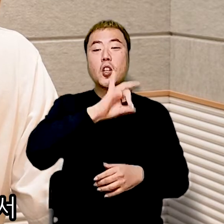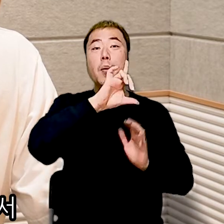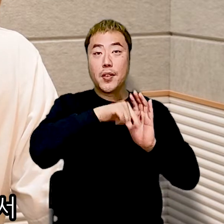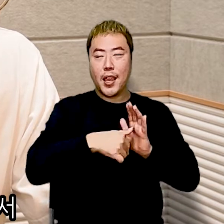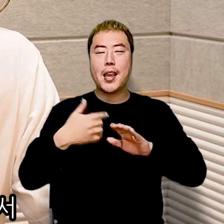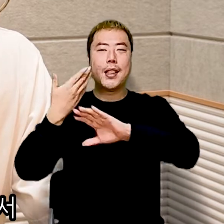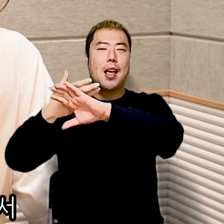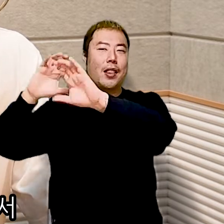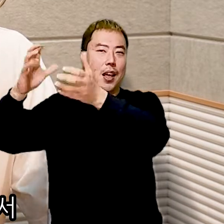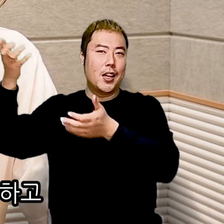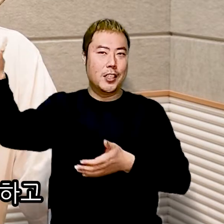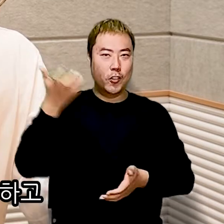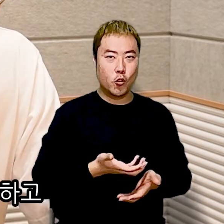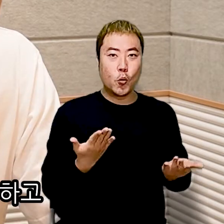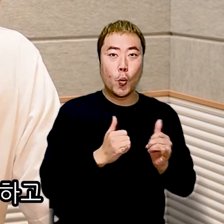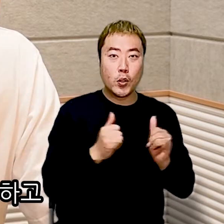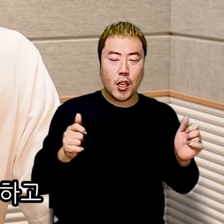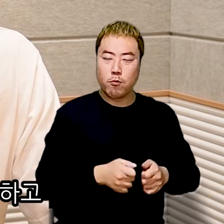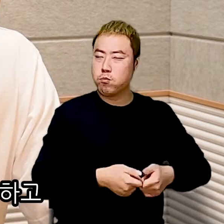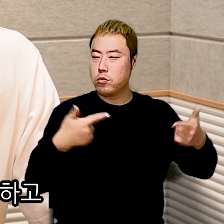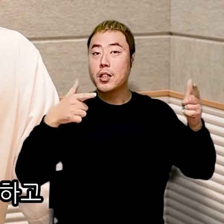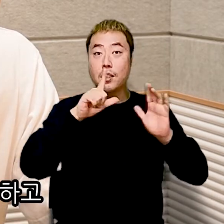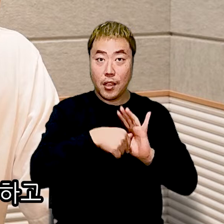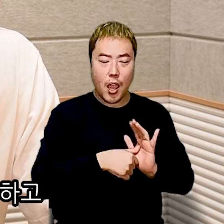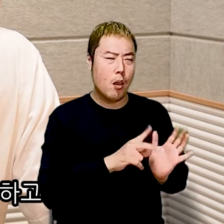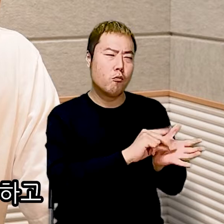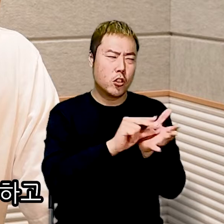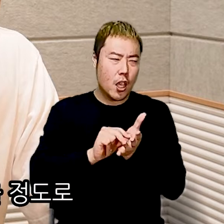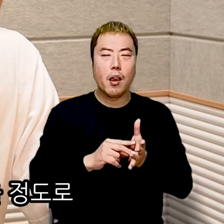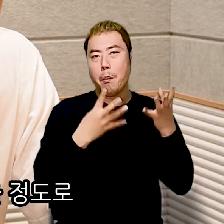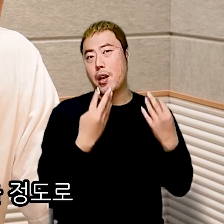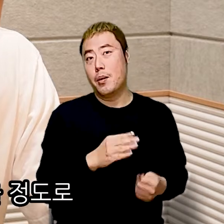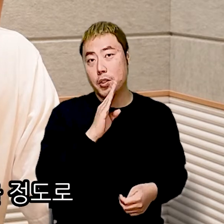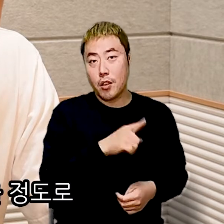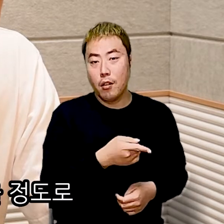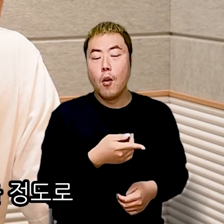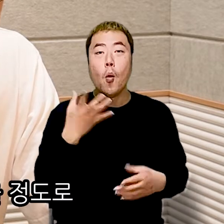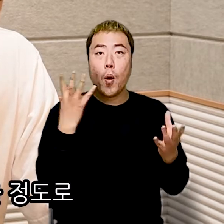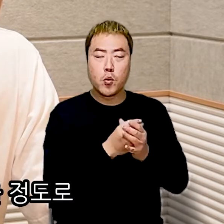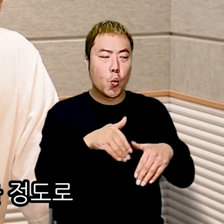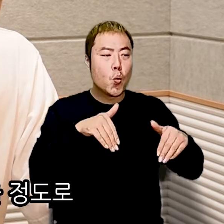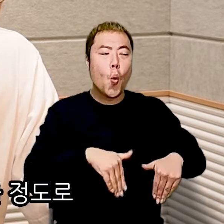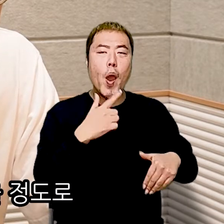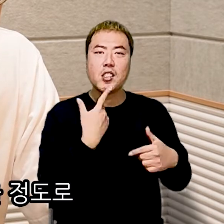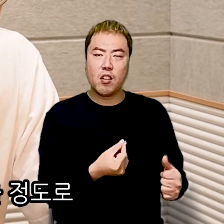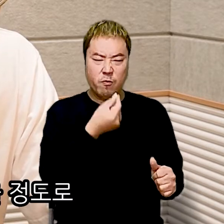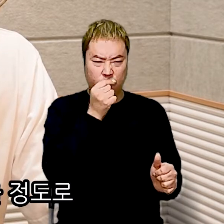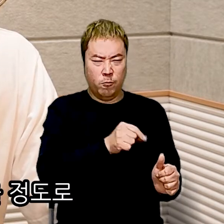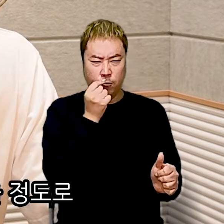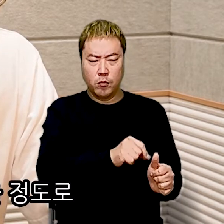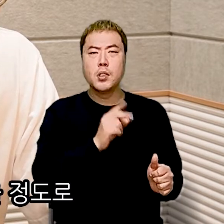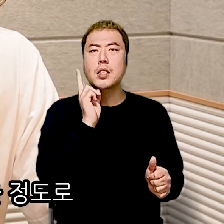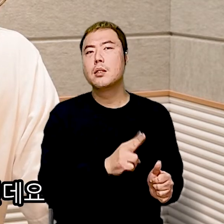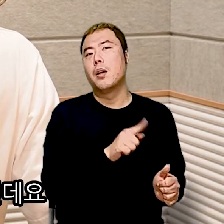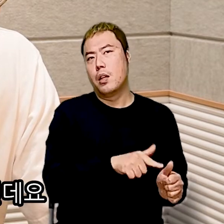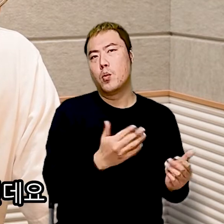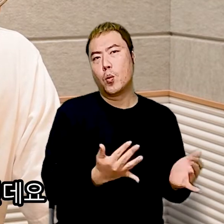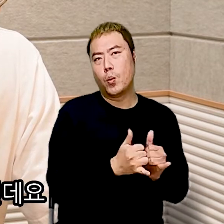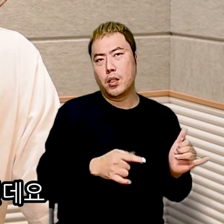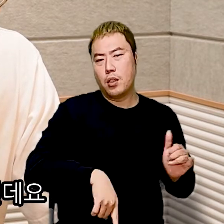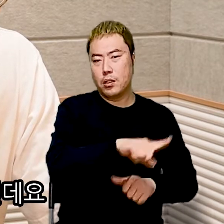대거 들어오면서 일련의 이제 문제가 많았음에도 불구하고 노예노동의 상태라고 얘기할 수 있을 정도로